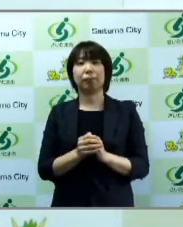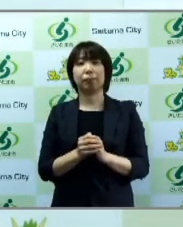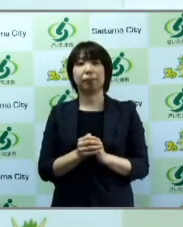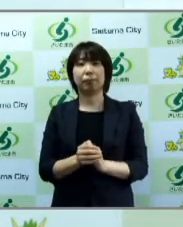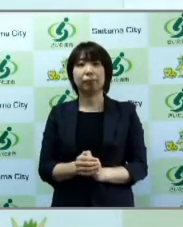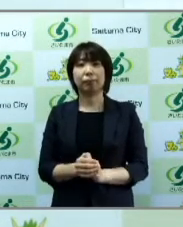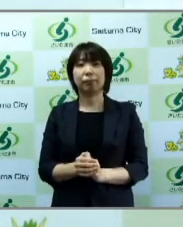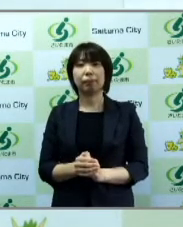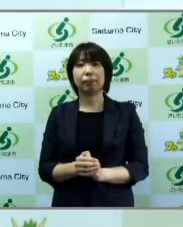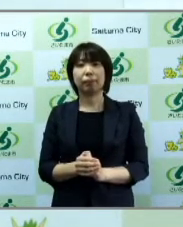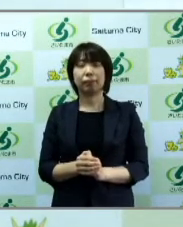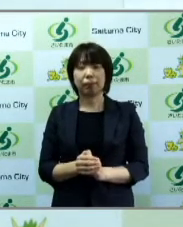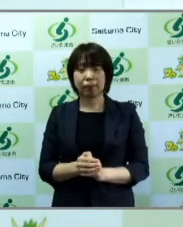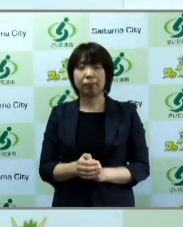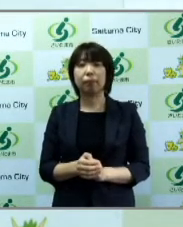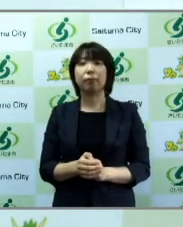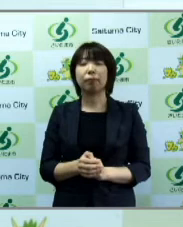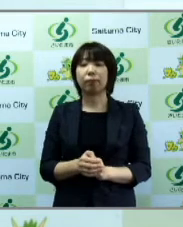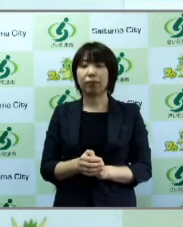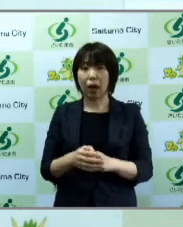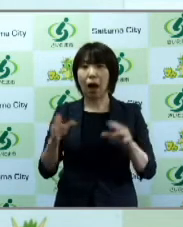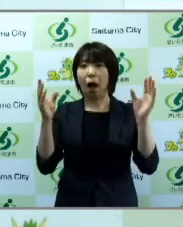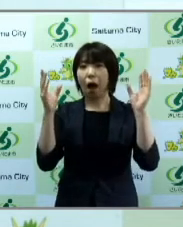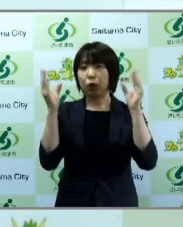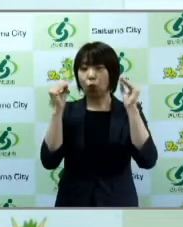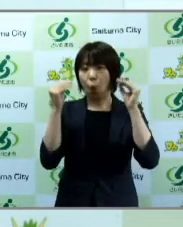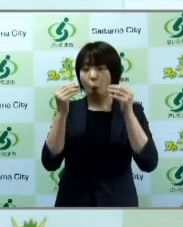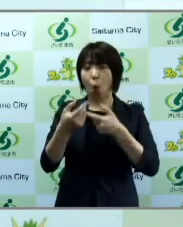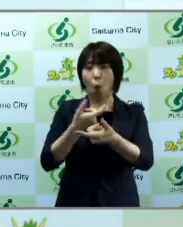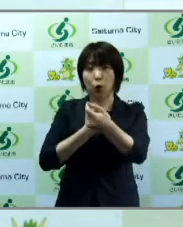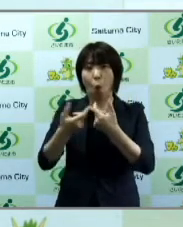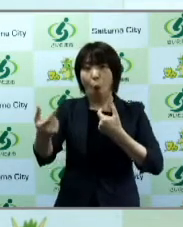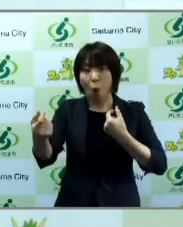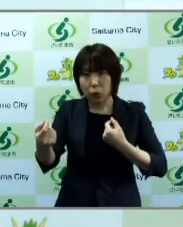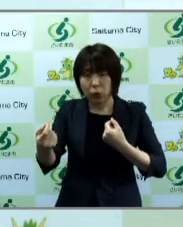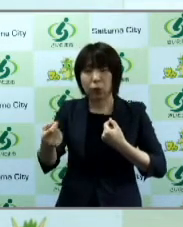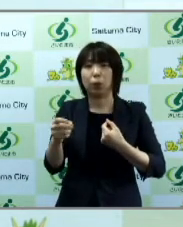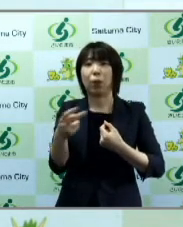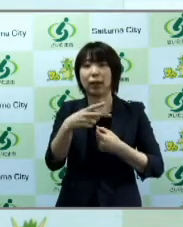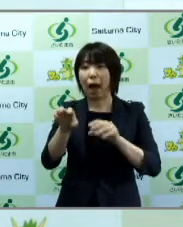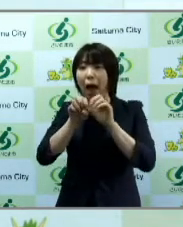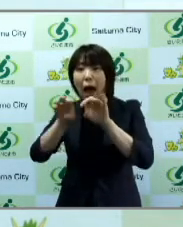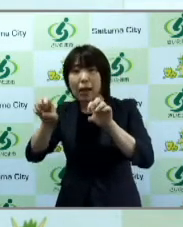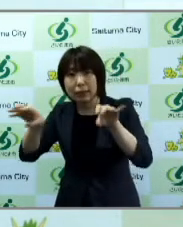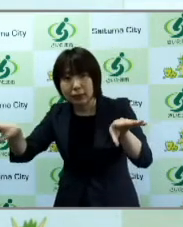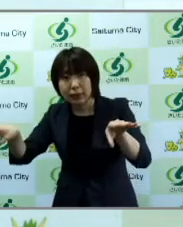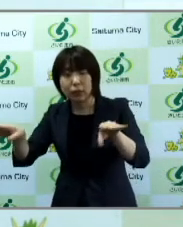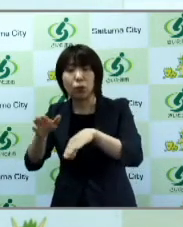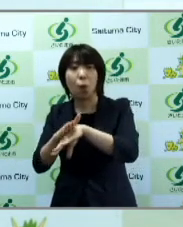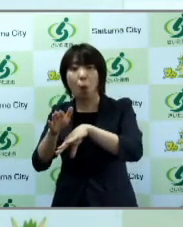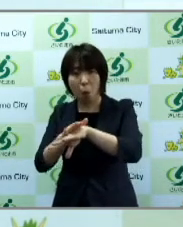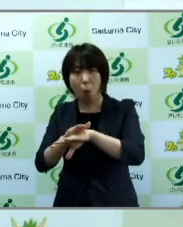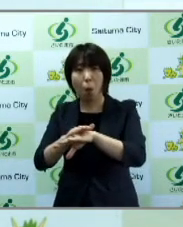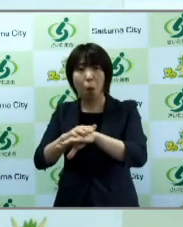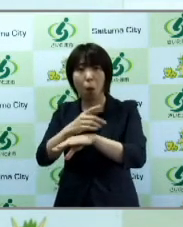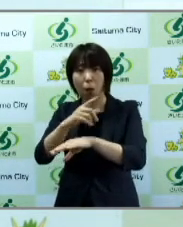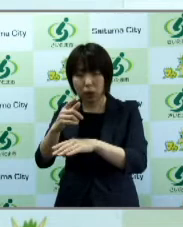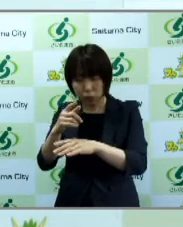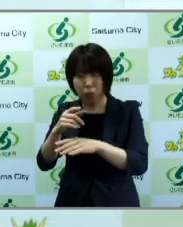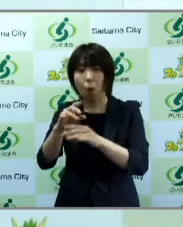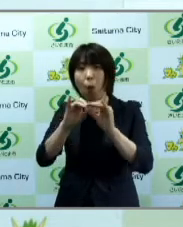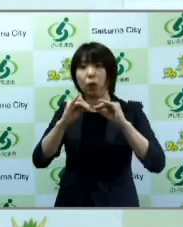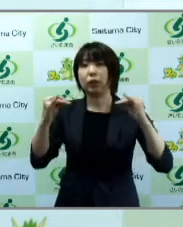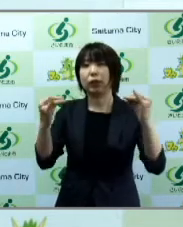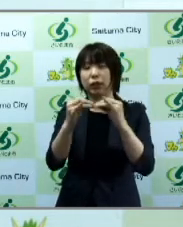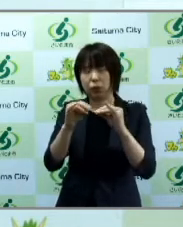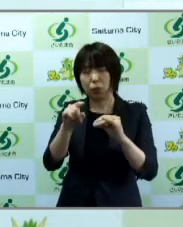の共有化、あるいは発信の仕方などについてもですね、こういったチームで統一的に行っ